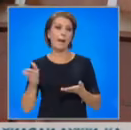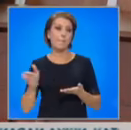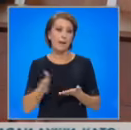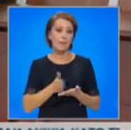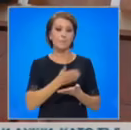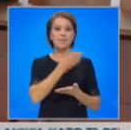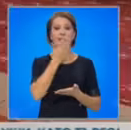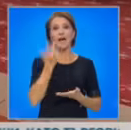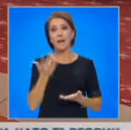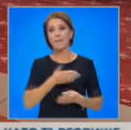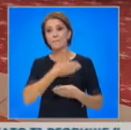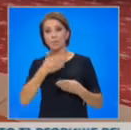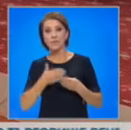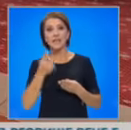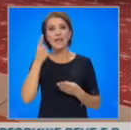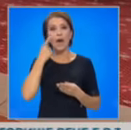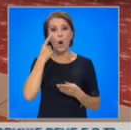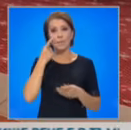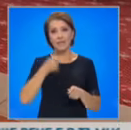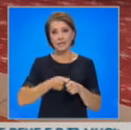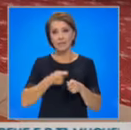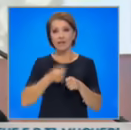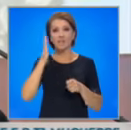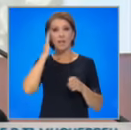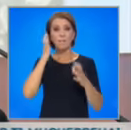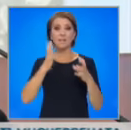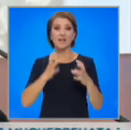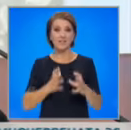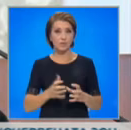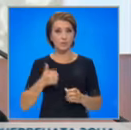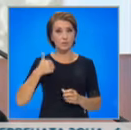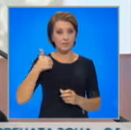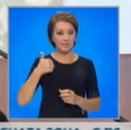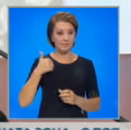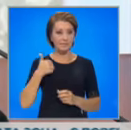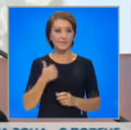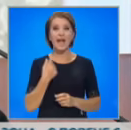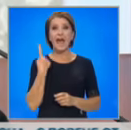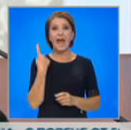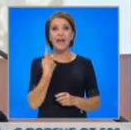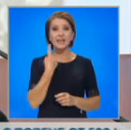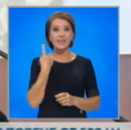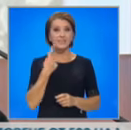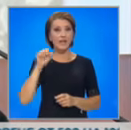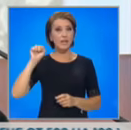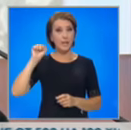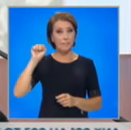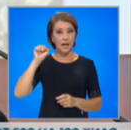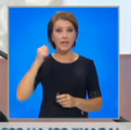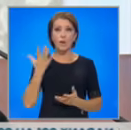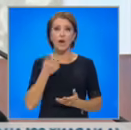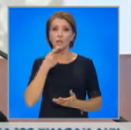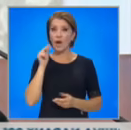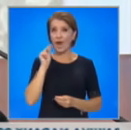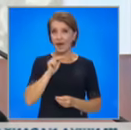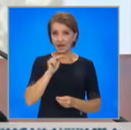за съставяне на правителство с третия мандат на БСП. Единствената партия, която е казвала какво ще направя и го прави,